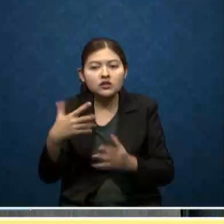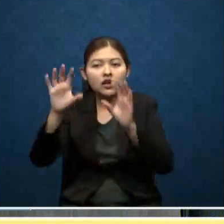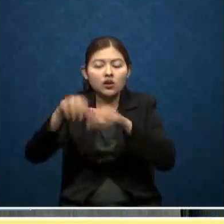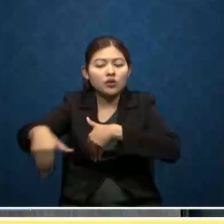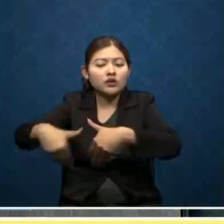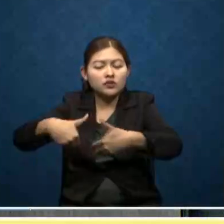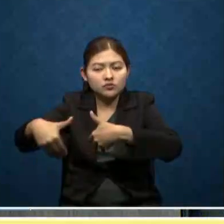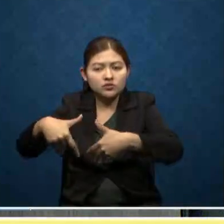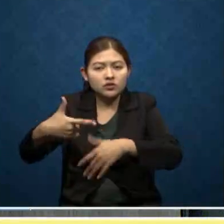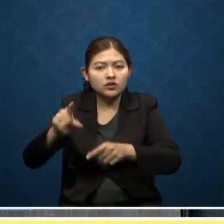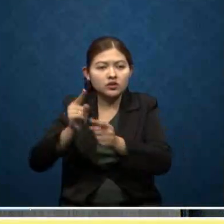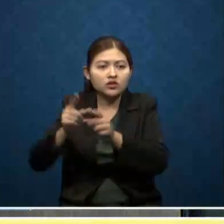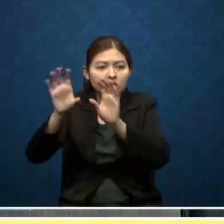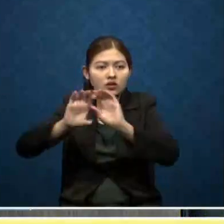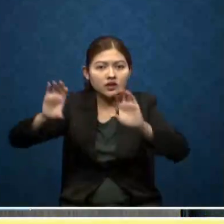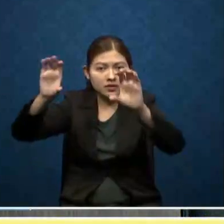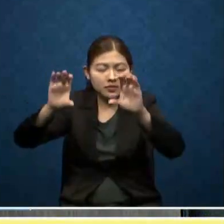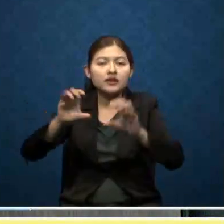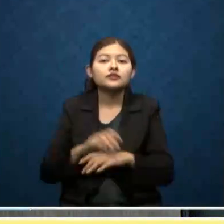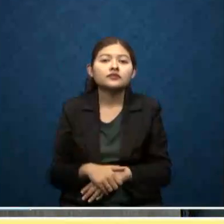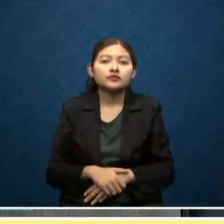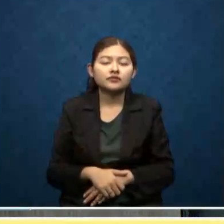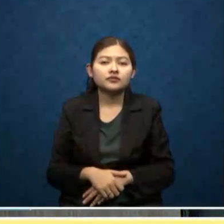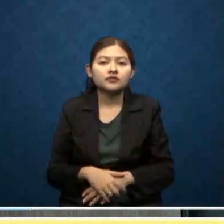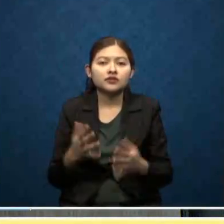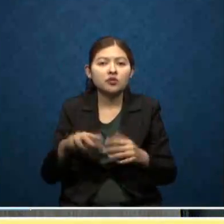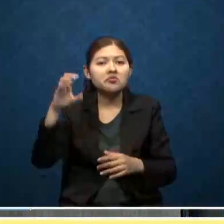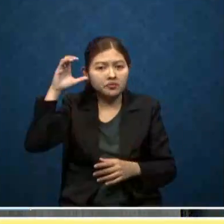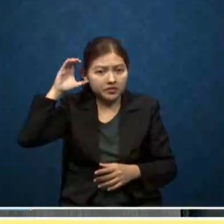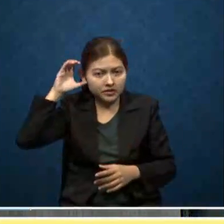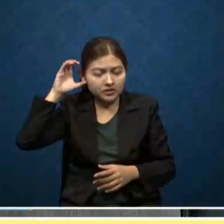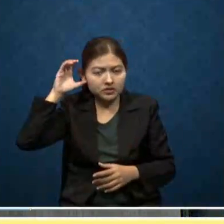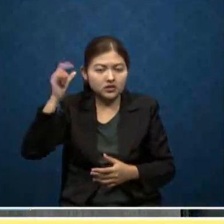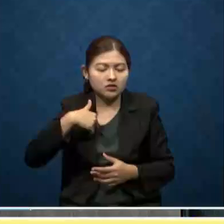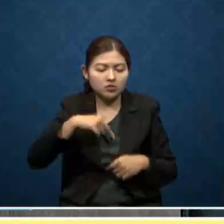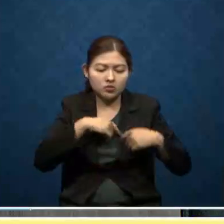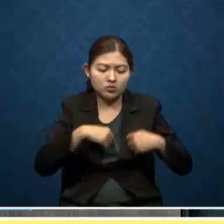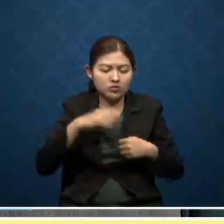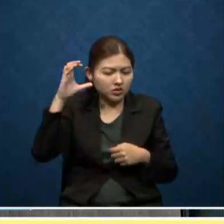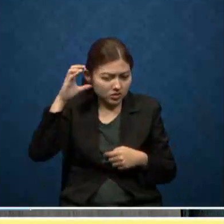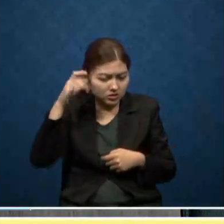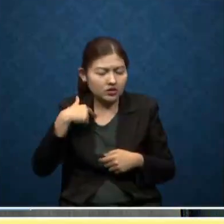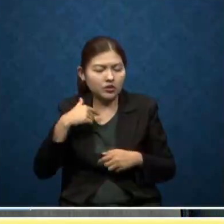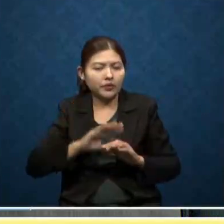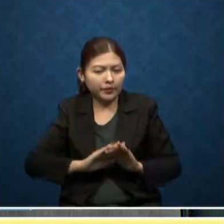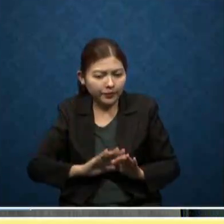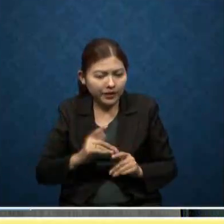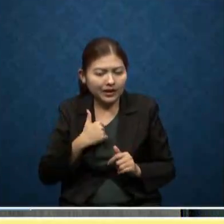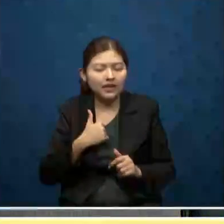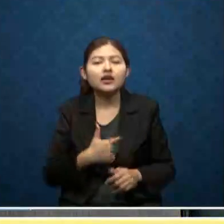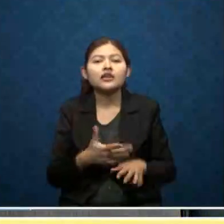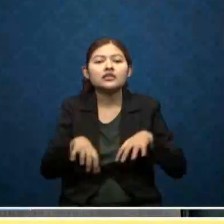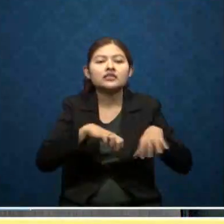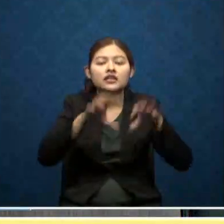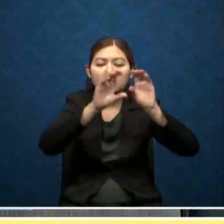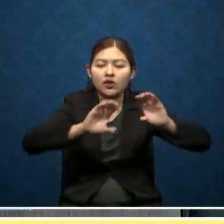ชนที่มีต่อหน่วยงานภาครัฐนะครับความน่าเชื่อถือการเชื่อใจนะครับการไว้วางใจในการบริหารกิจการของ